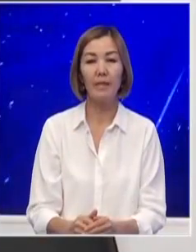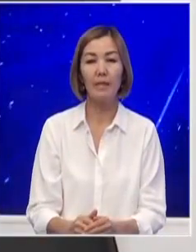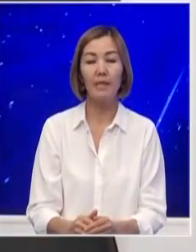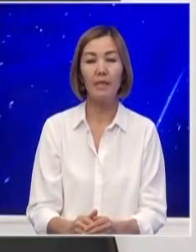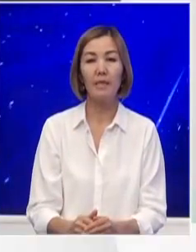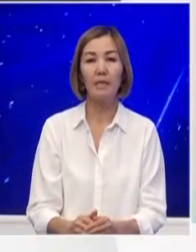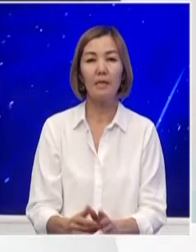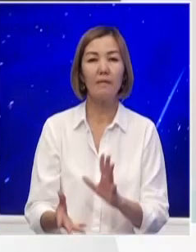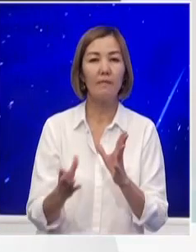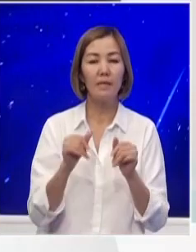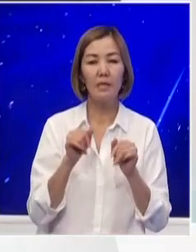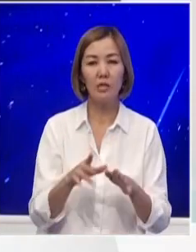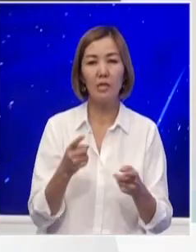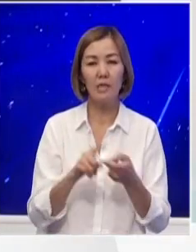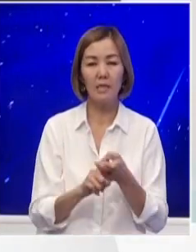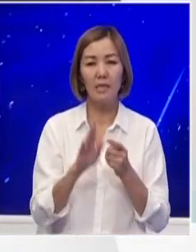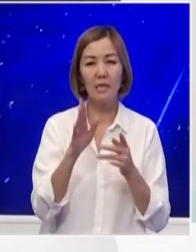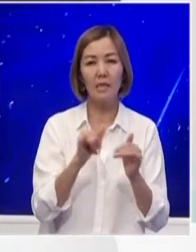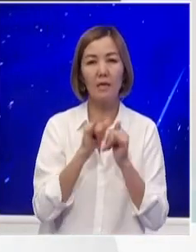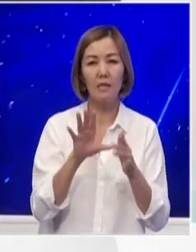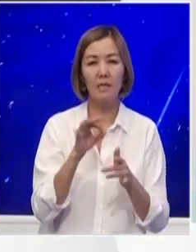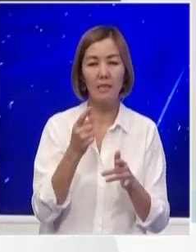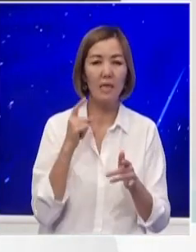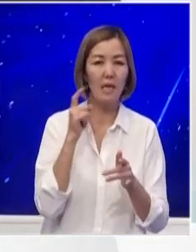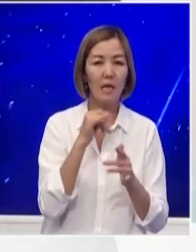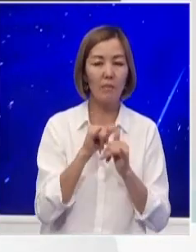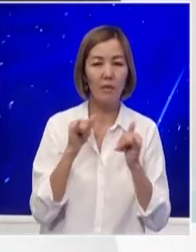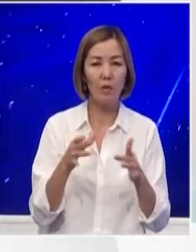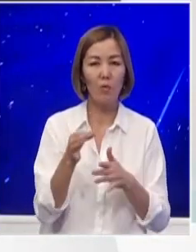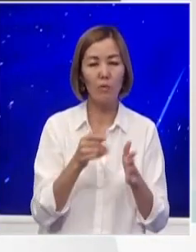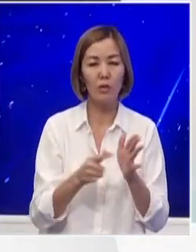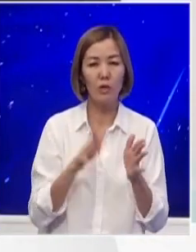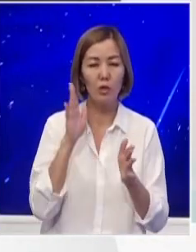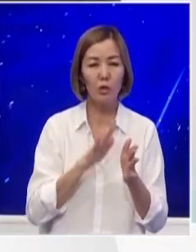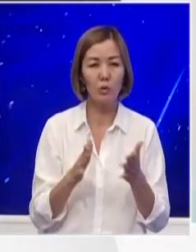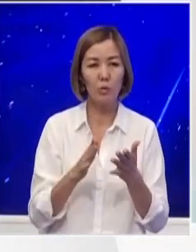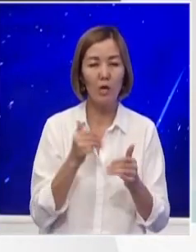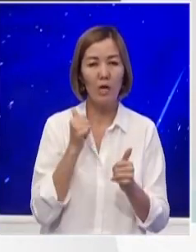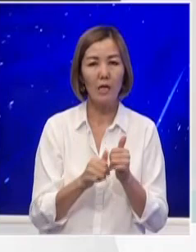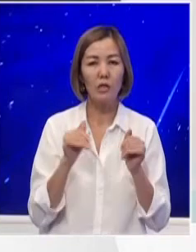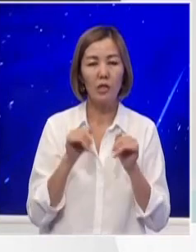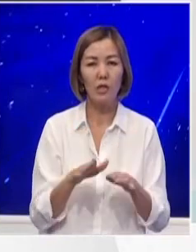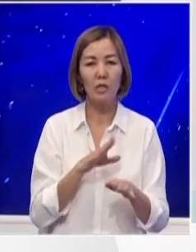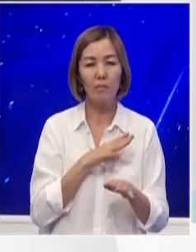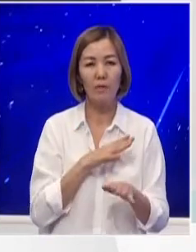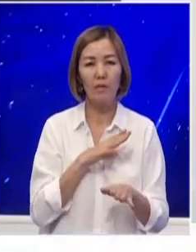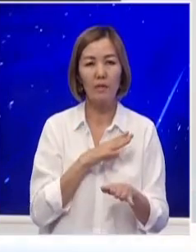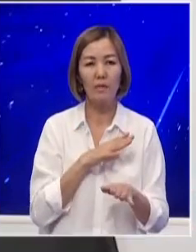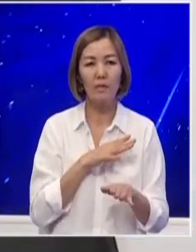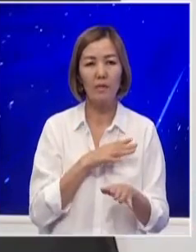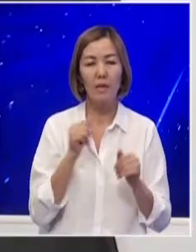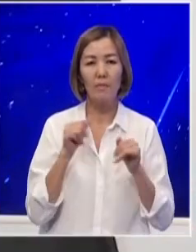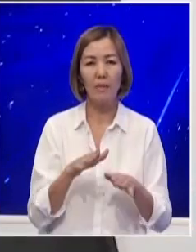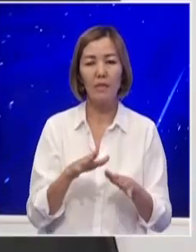решений. Все эти решения касались дальнейшего социально-экономического развития области ЖТСУ. К тому же каждое решение было взвешено и